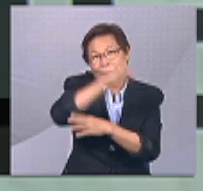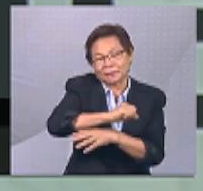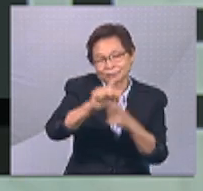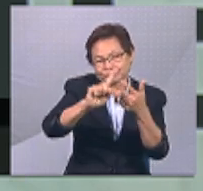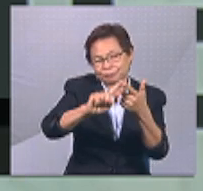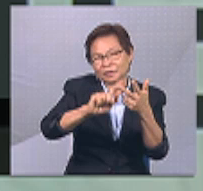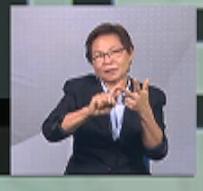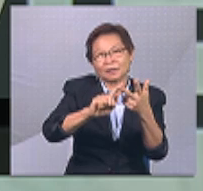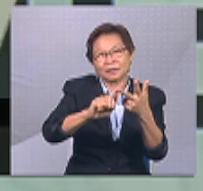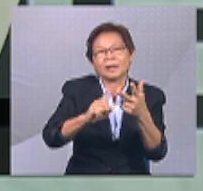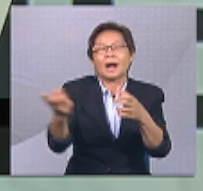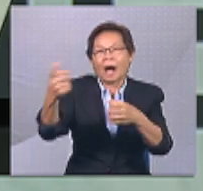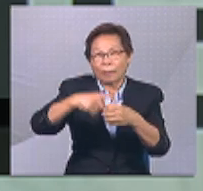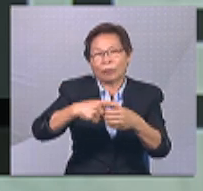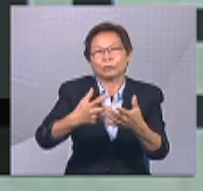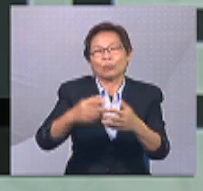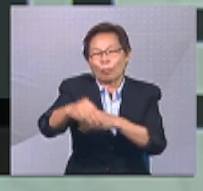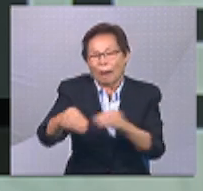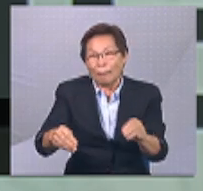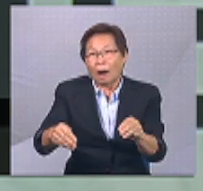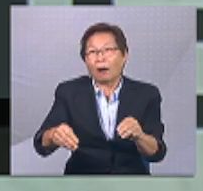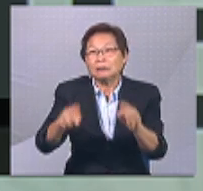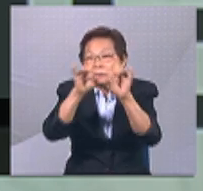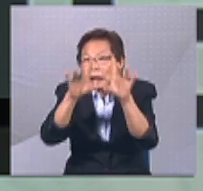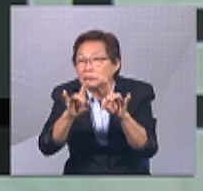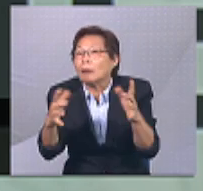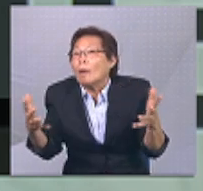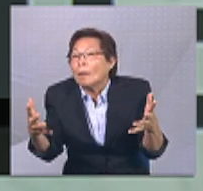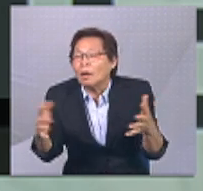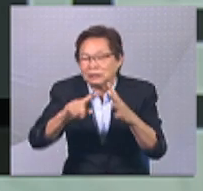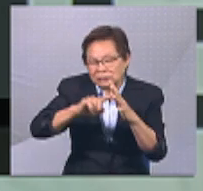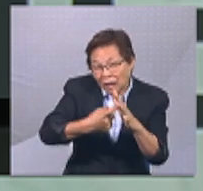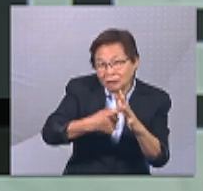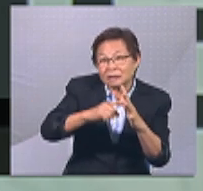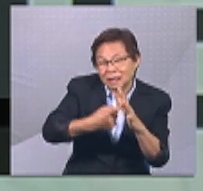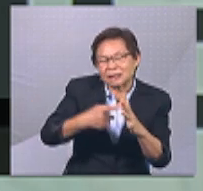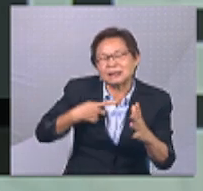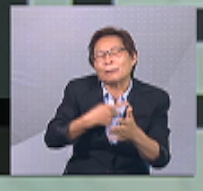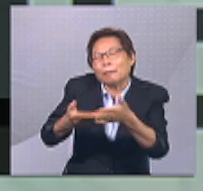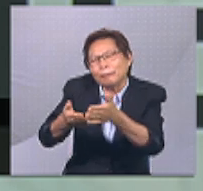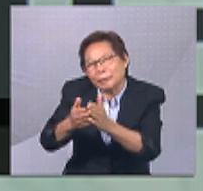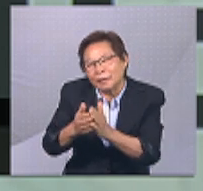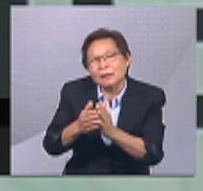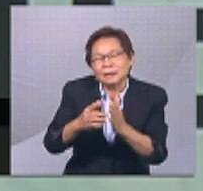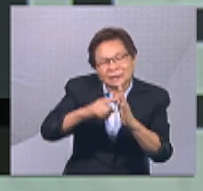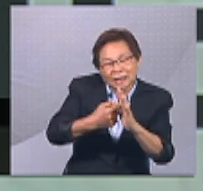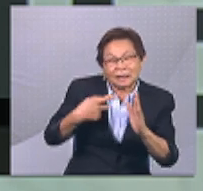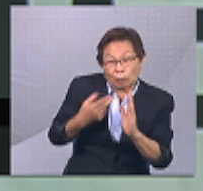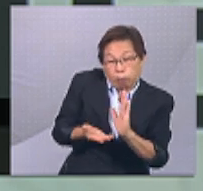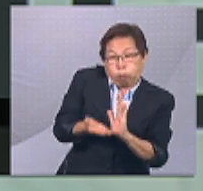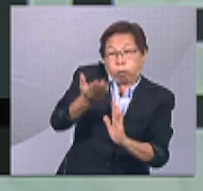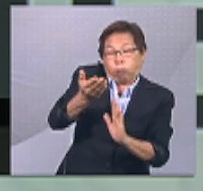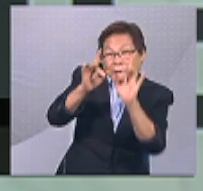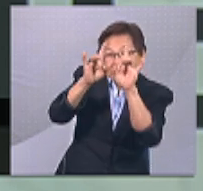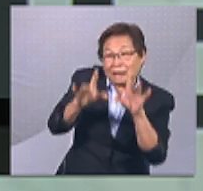soalan mengenai kapasiti makmal kita. Memang pada permulaannya kita nak meningkatkan PCR